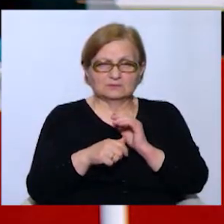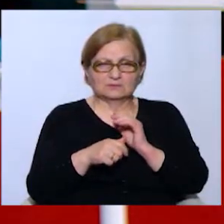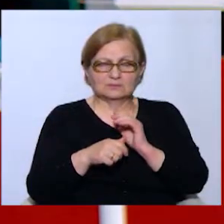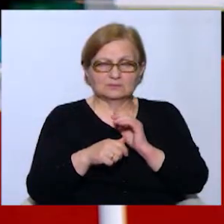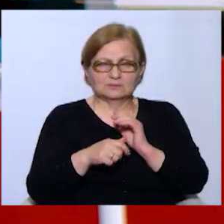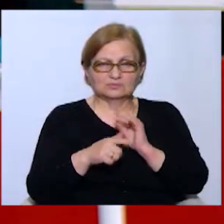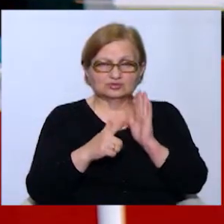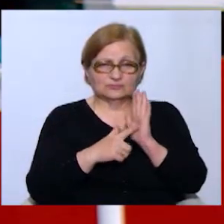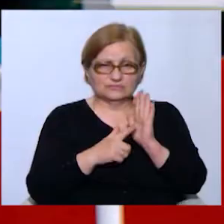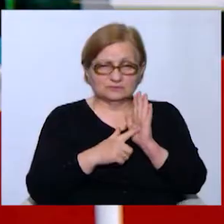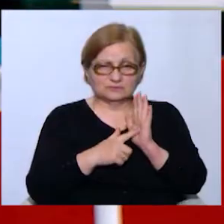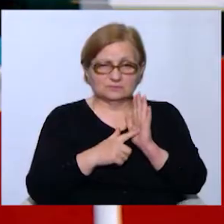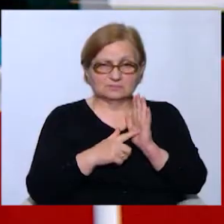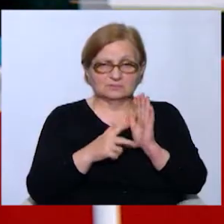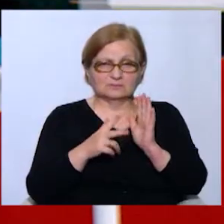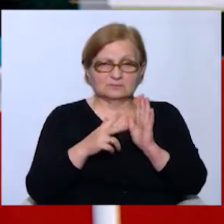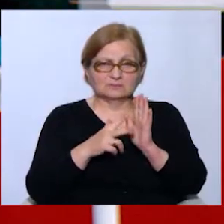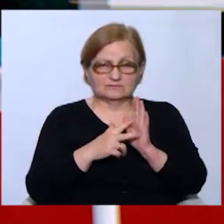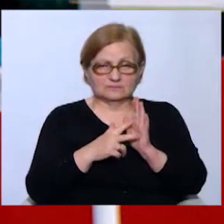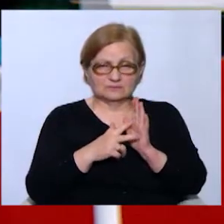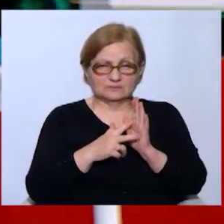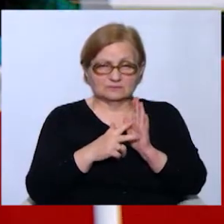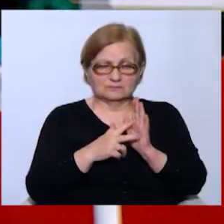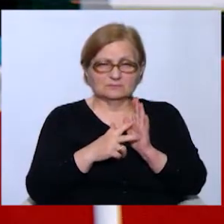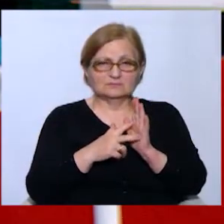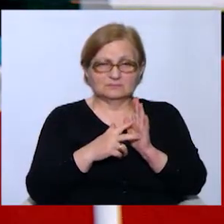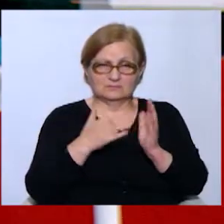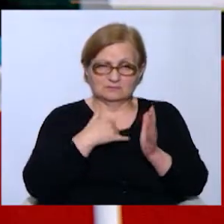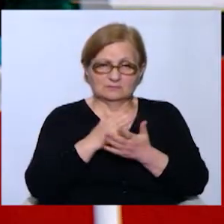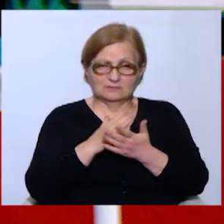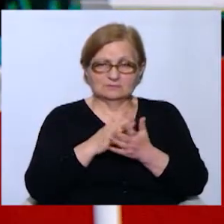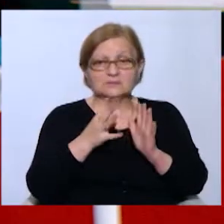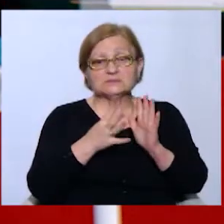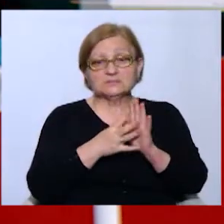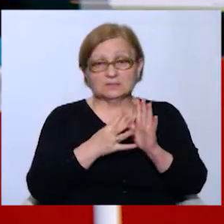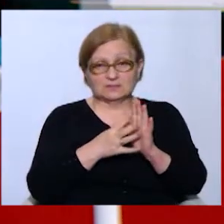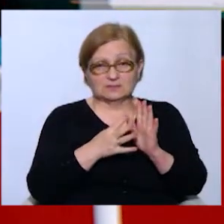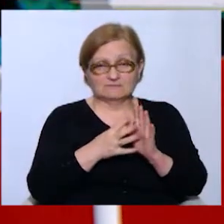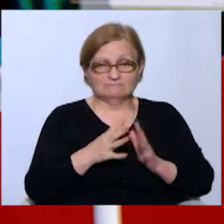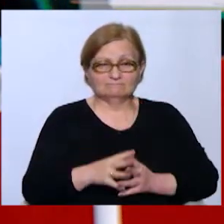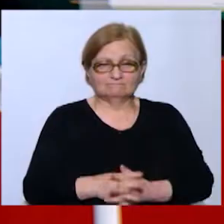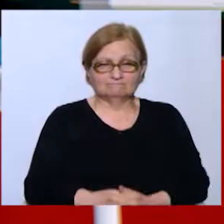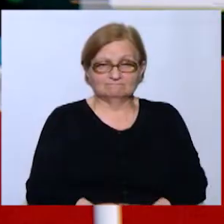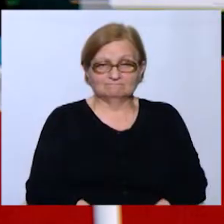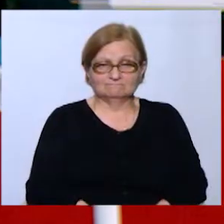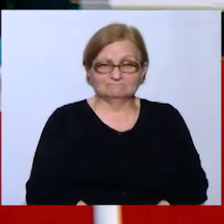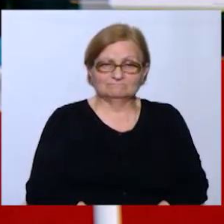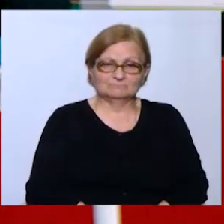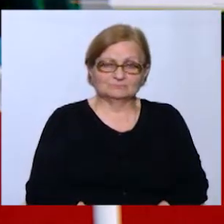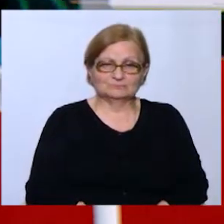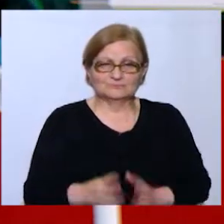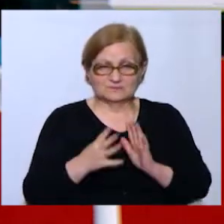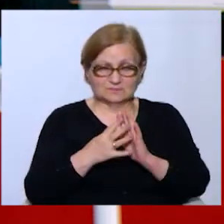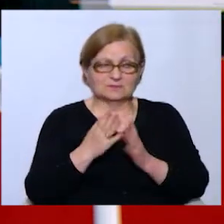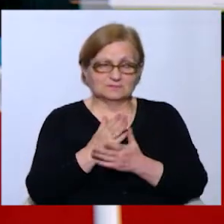6-იანი 7 8-იანიც მაქვს და მაქვს